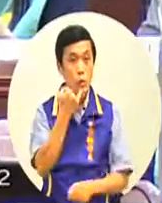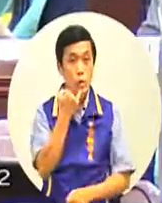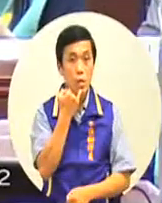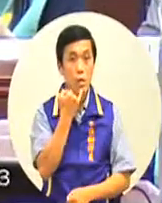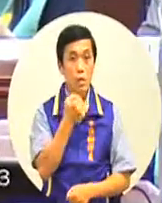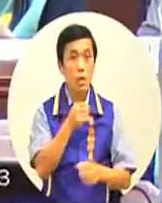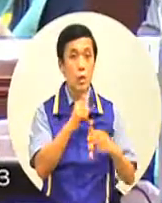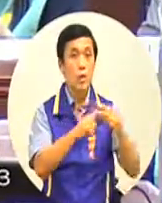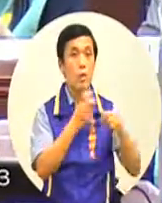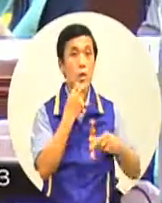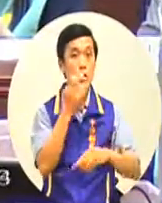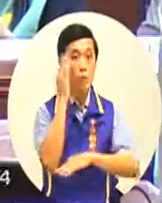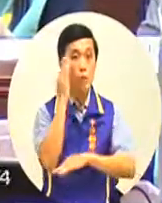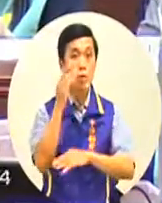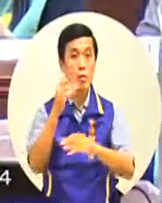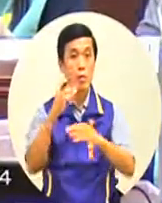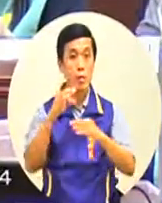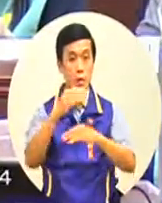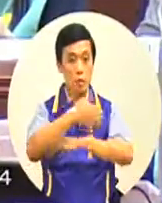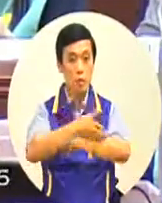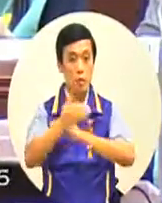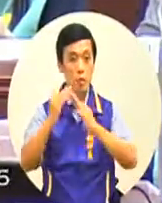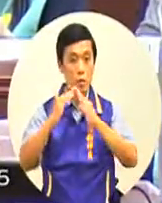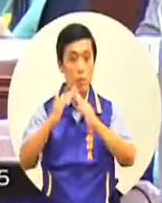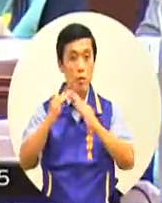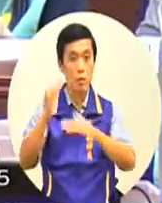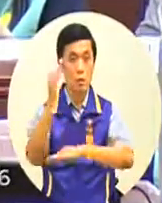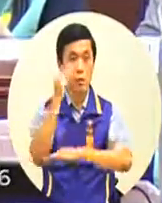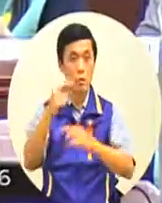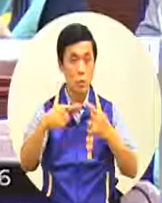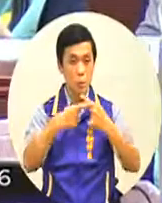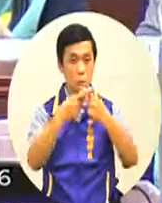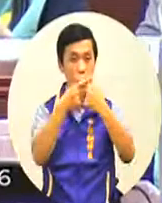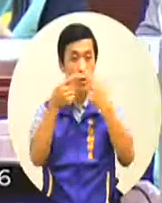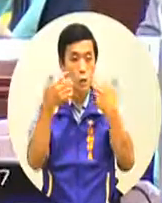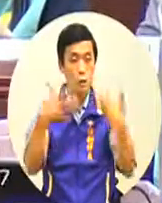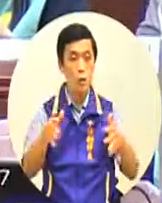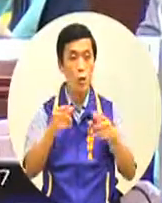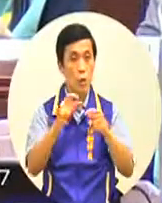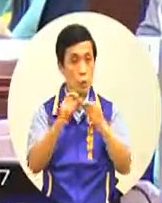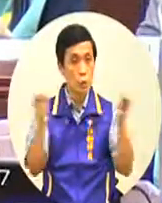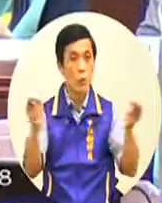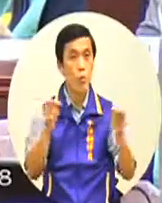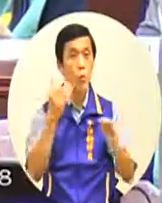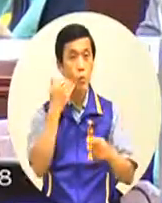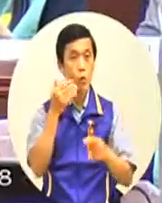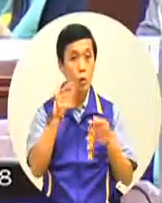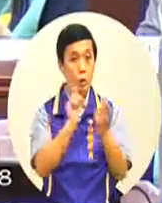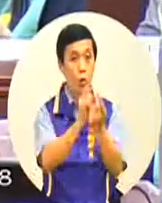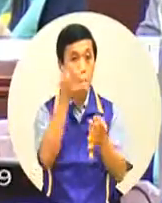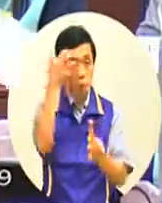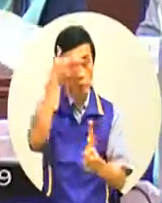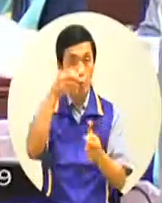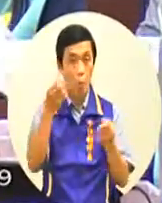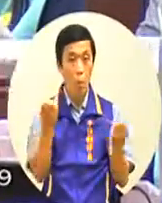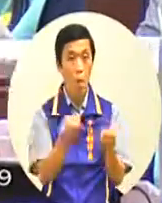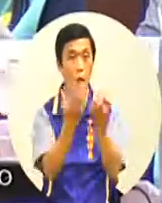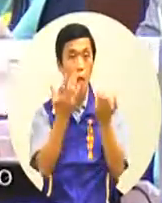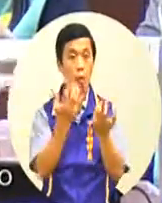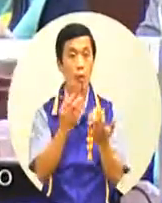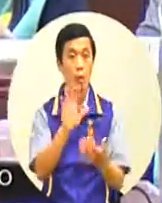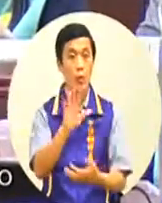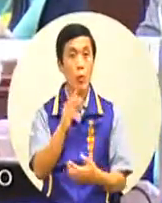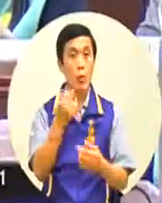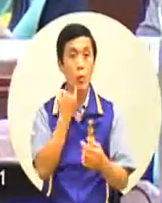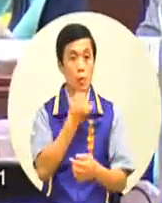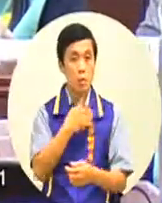中央跟地方都争论很久了啊。但是如果说现场有一个长辈发生特殊的状况，其实可能连